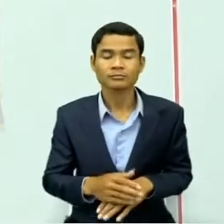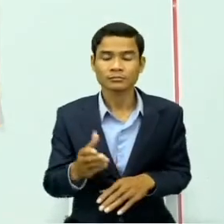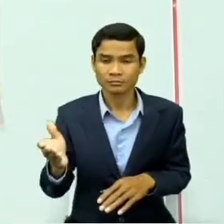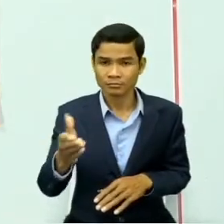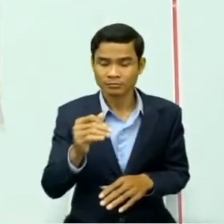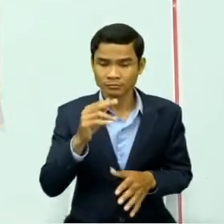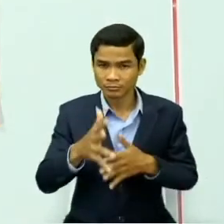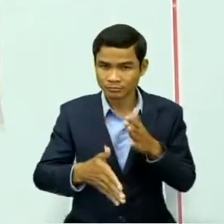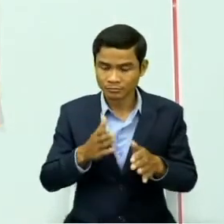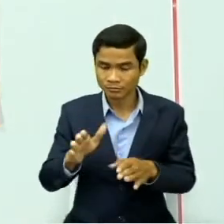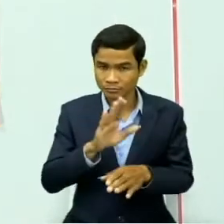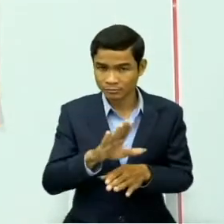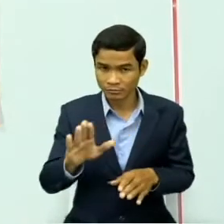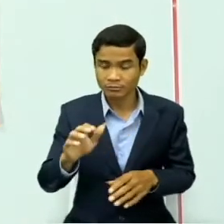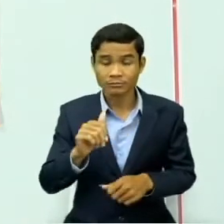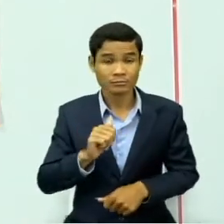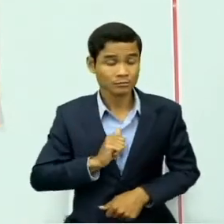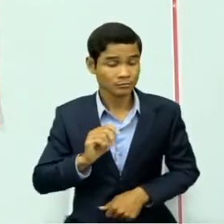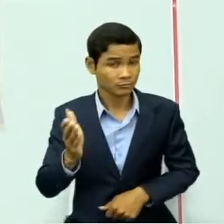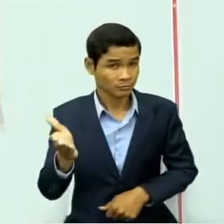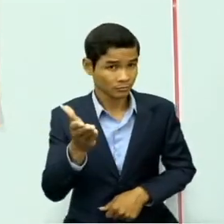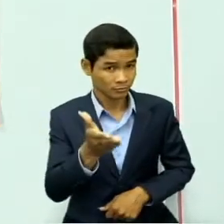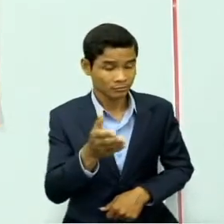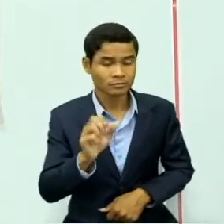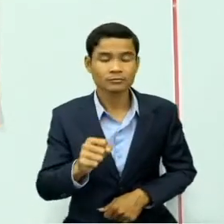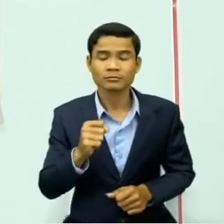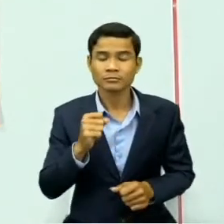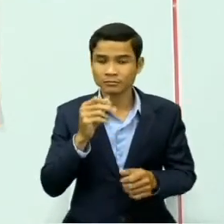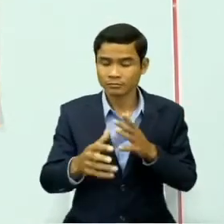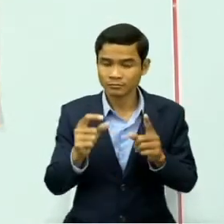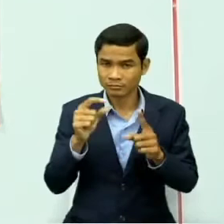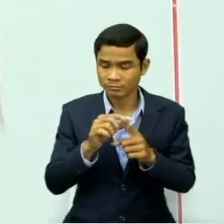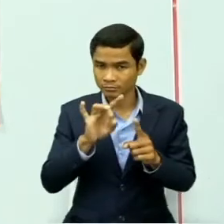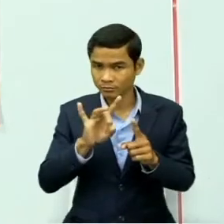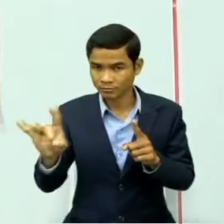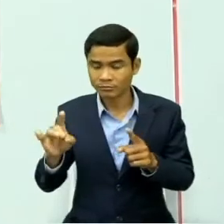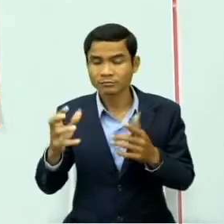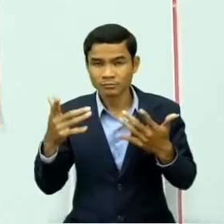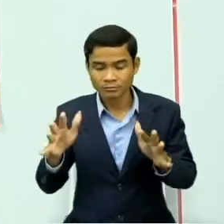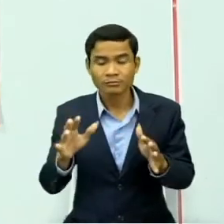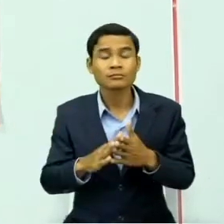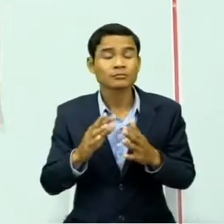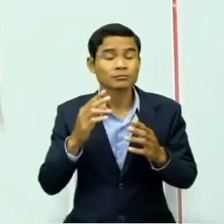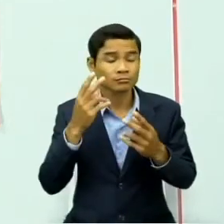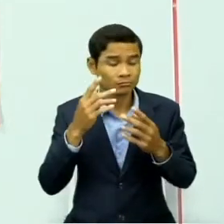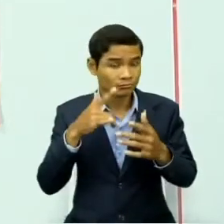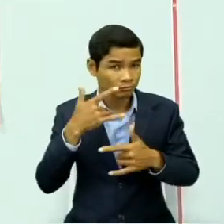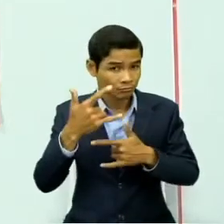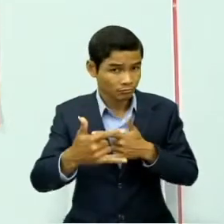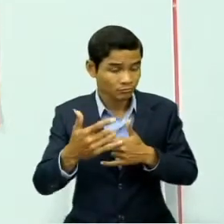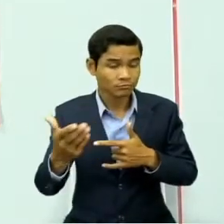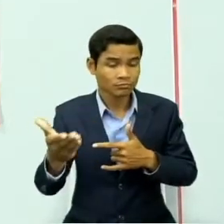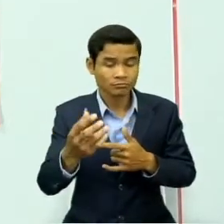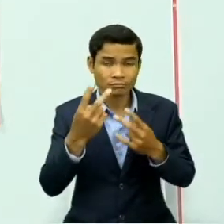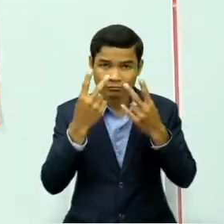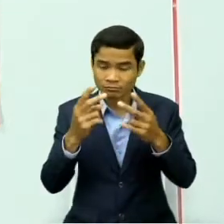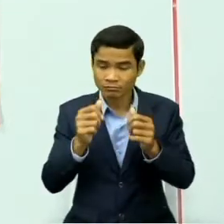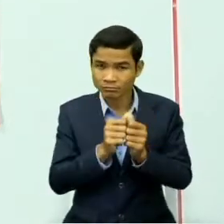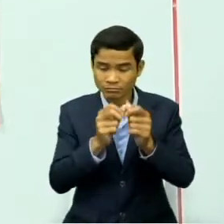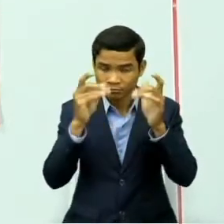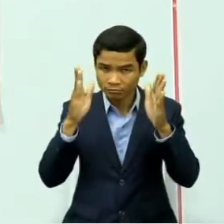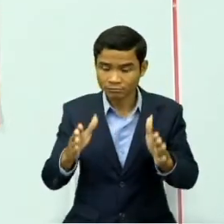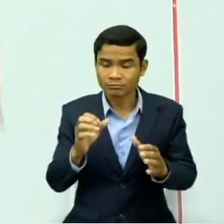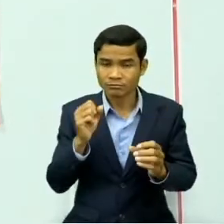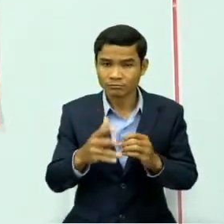con bên trên sân mặt tập hiếp là khuôn ánh tiết hói. Cứ con ăn chiêng là khuôn ánh, 200 tiền tuột chỉ mùi nẹ cừu nè. Chà, chập đá